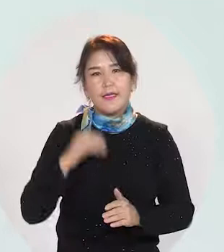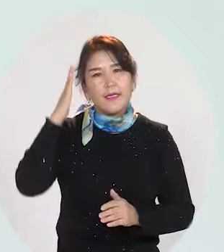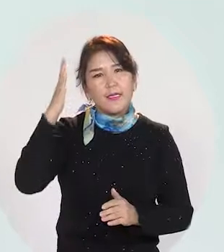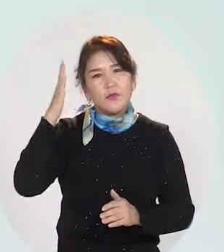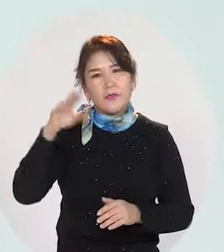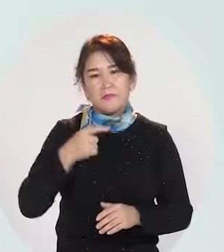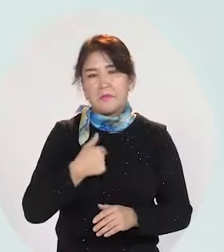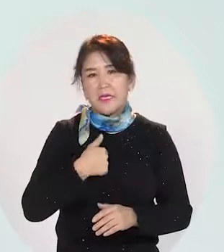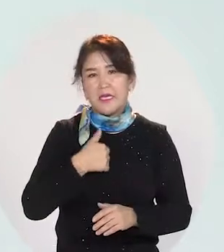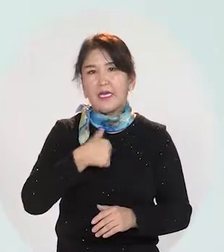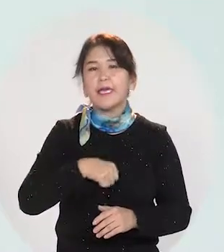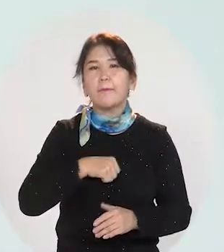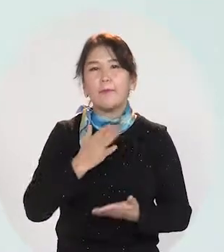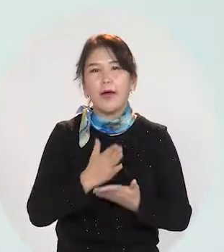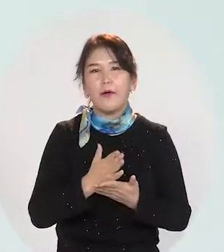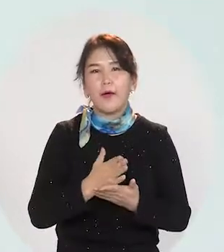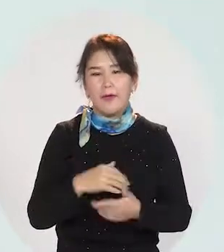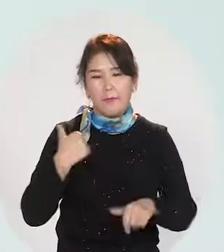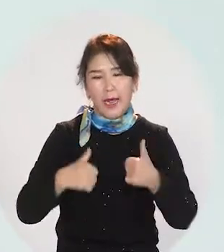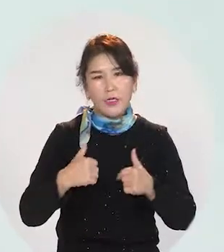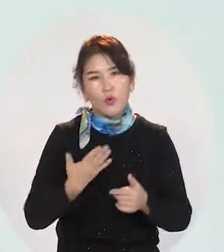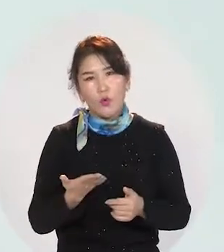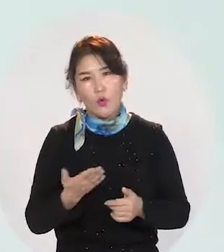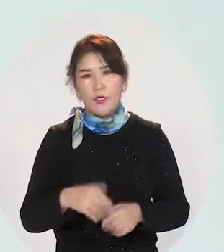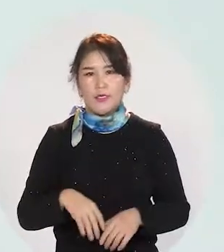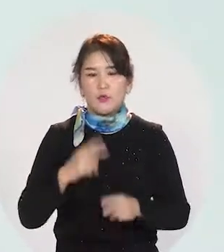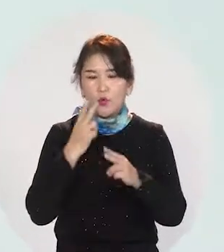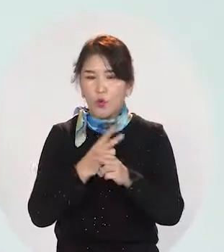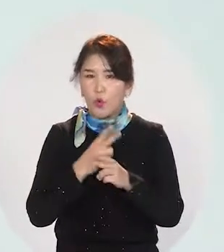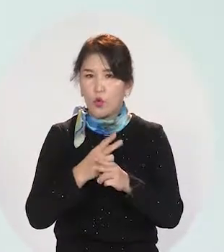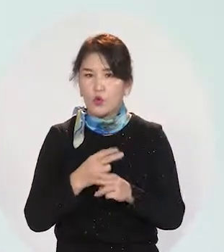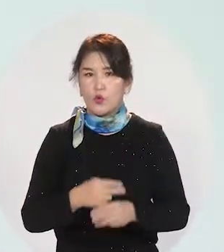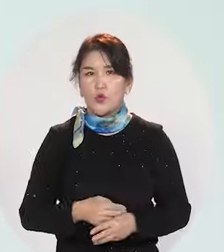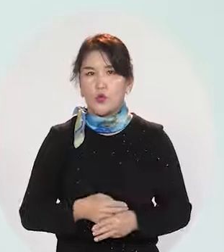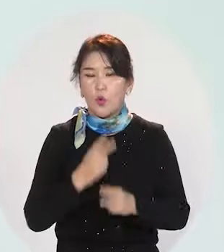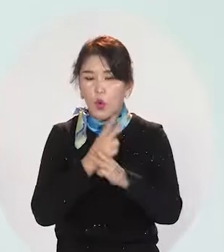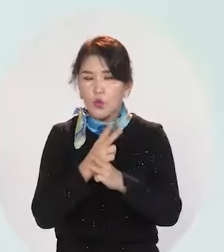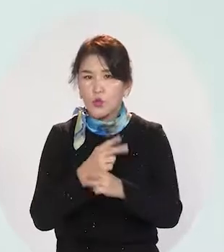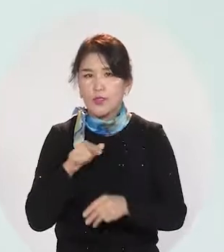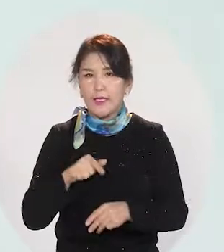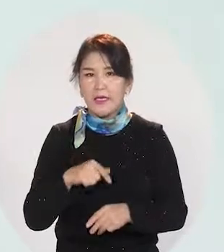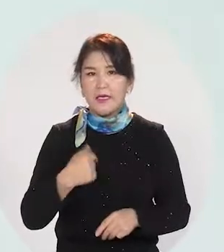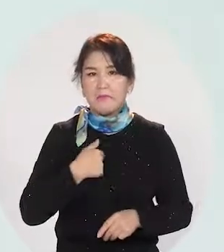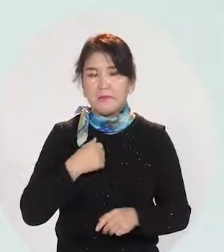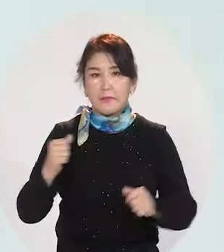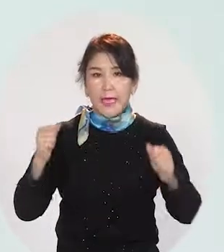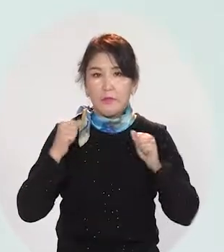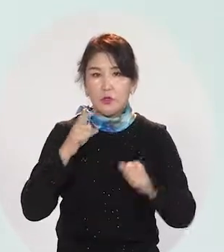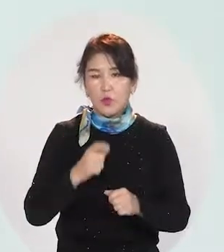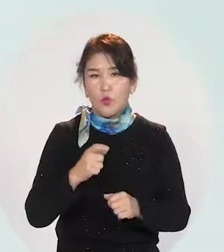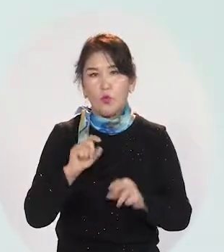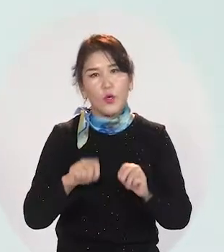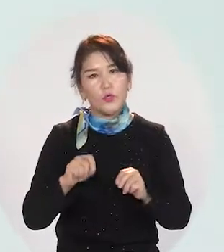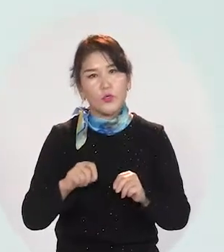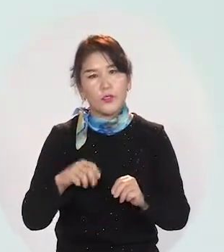багш аль эсвэл би хувилж, за би жүжигчинч гэдэг юм, би тамирчин гэдэг тэр бодит төсөөллийг одоо